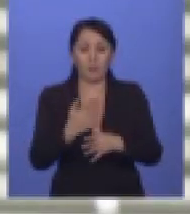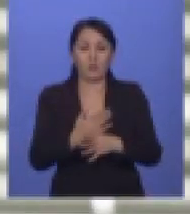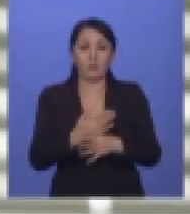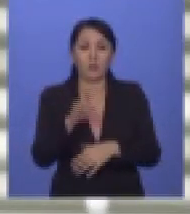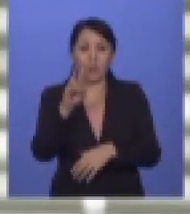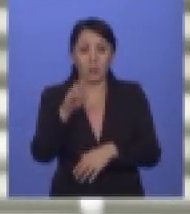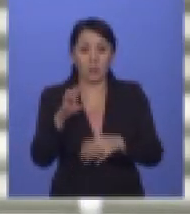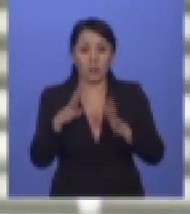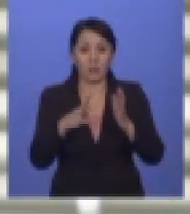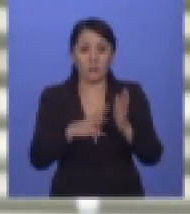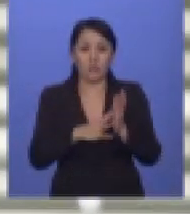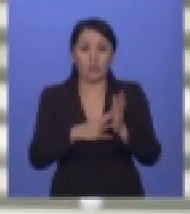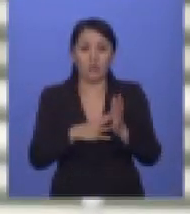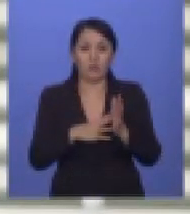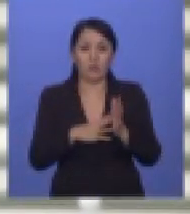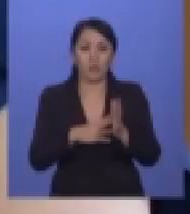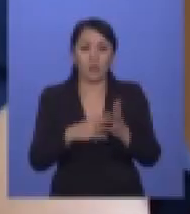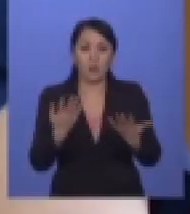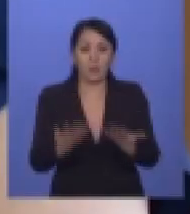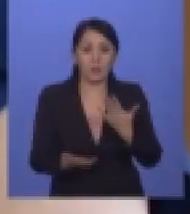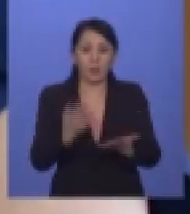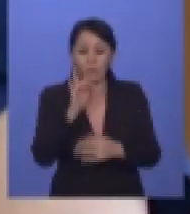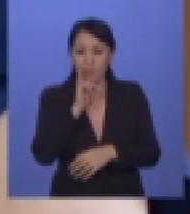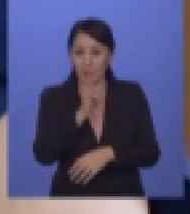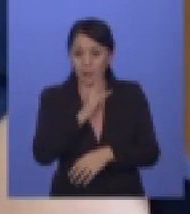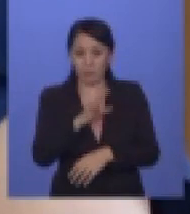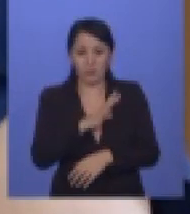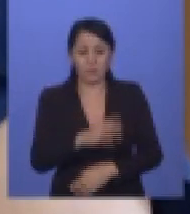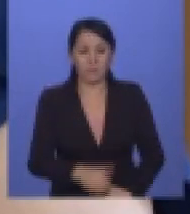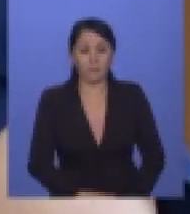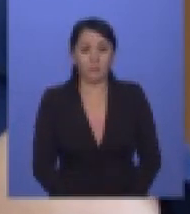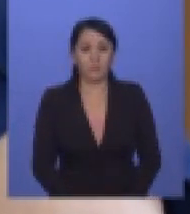Олардың 290-ның дене салмағы өте төмен болған.